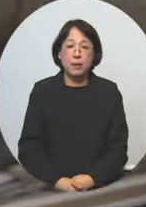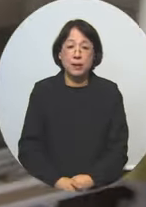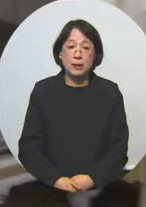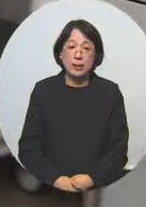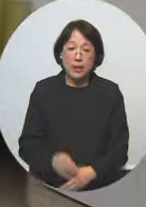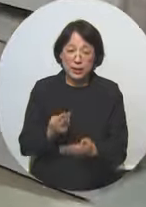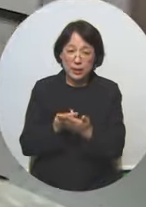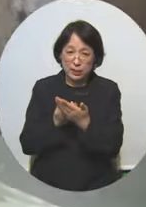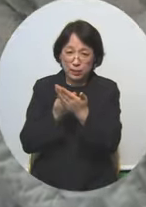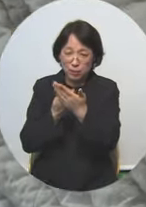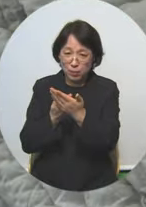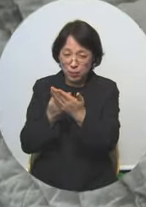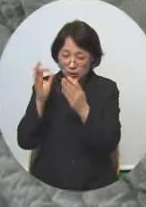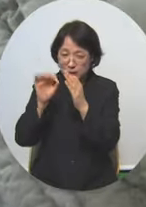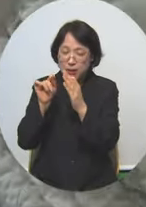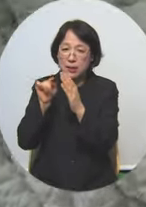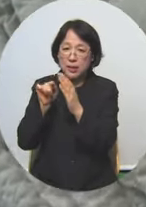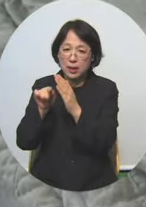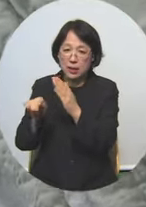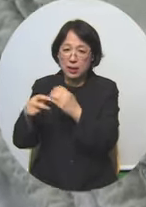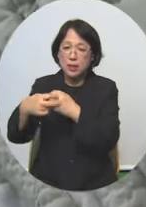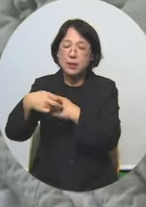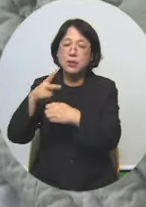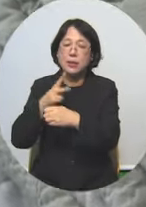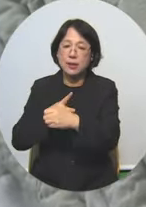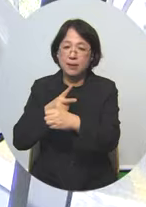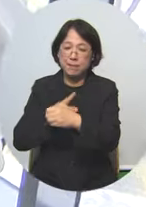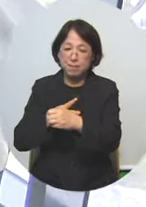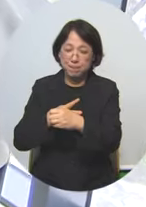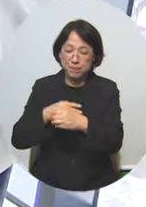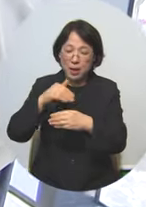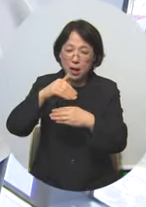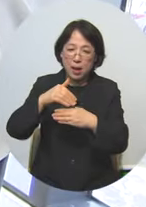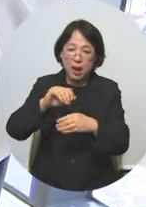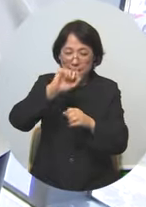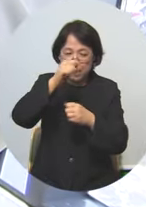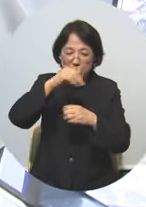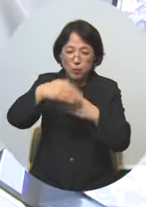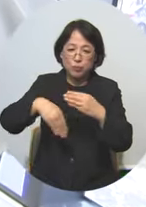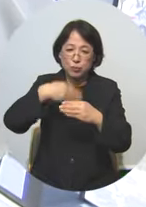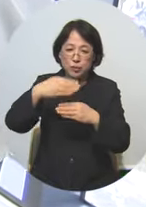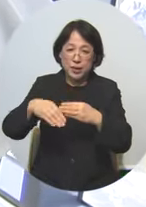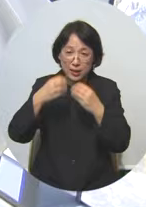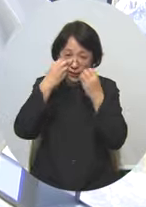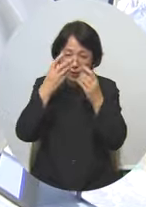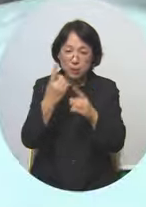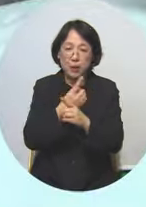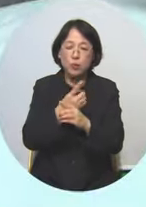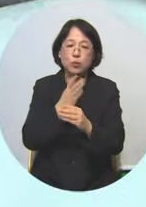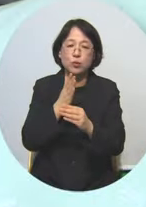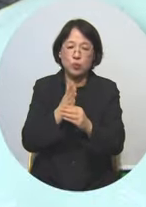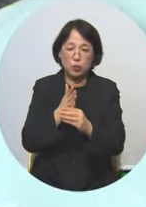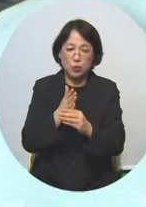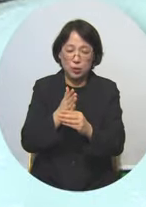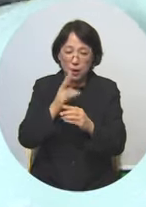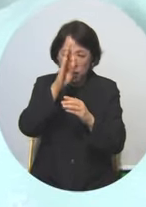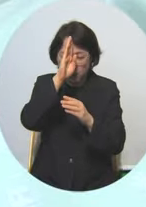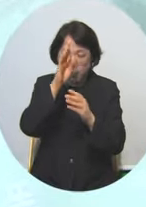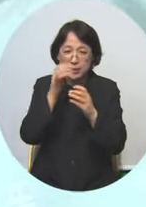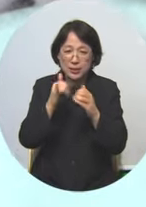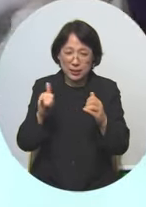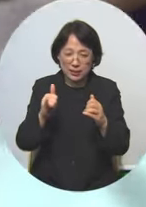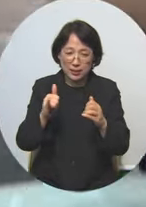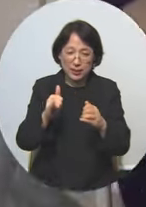입원실을 찾은 의료진들. 환자발에 감긴 붕대를 새 것으로 갈고 있습니다. 이 환자는 최근 부주의로 양발에